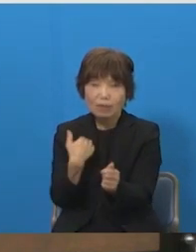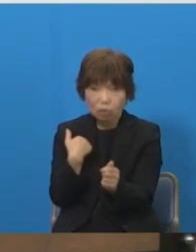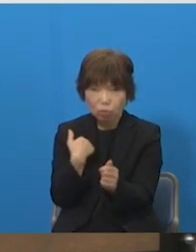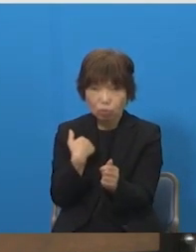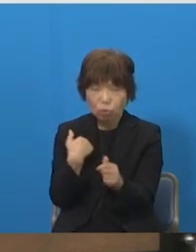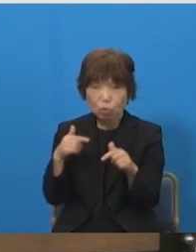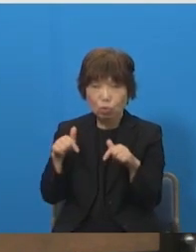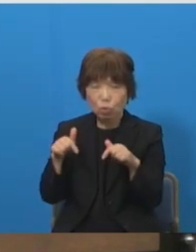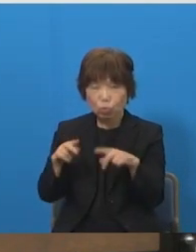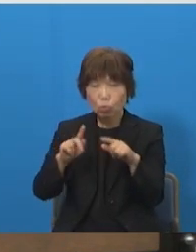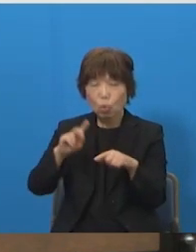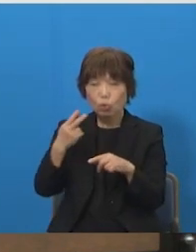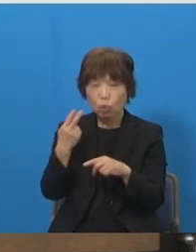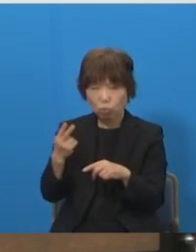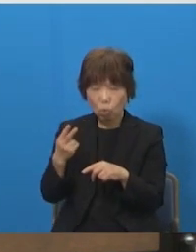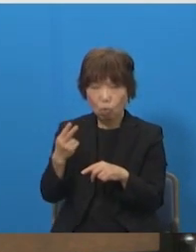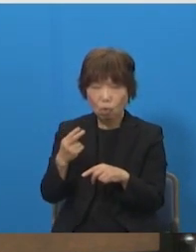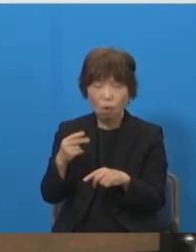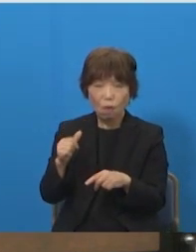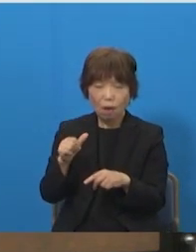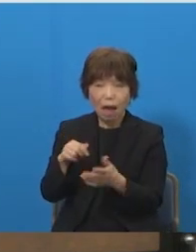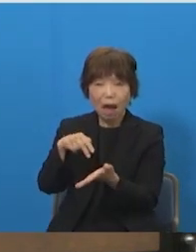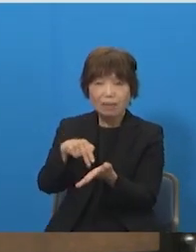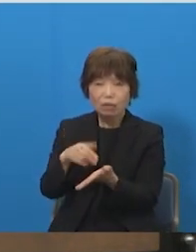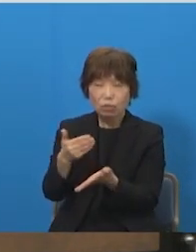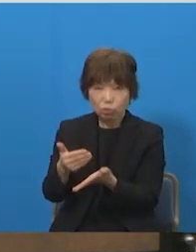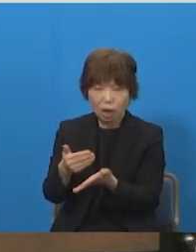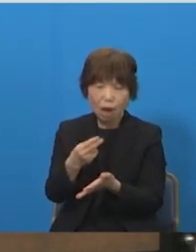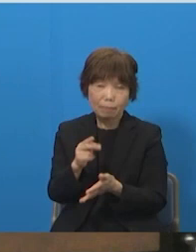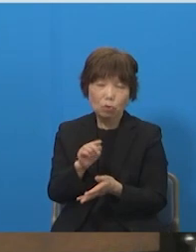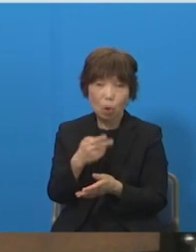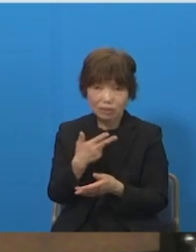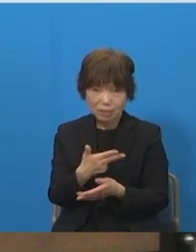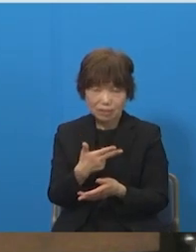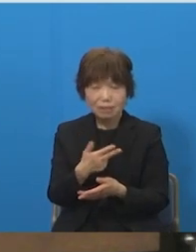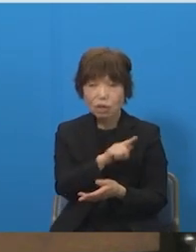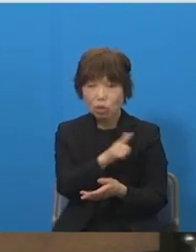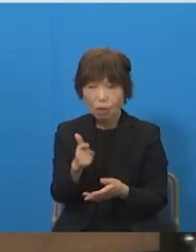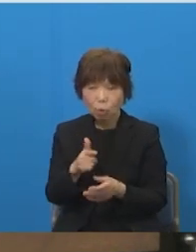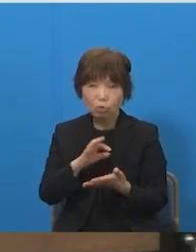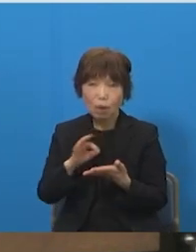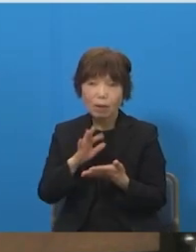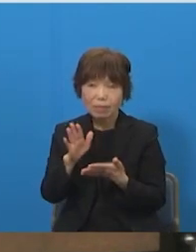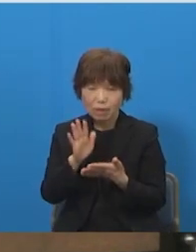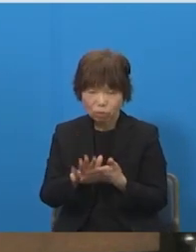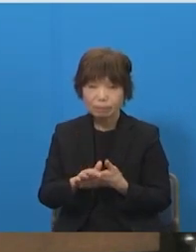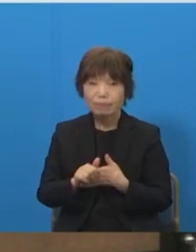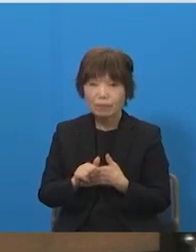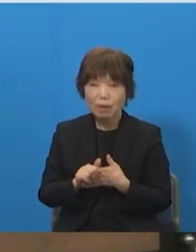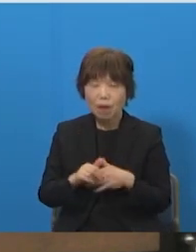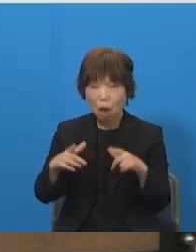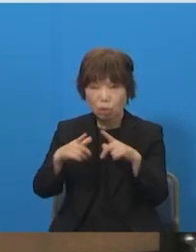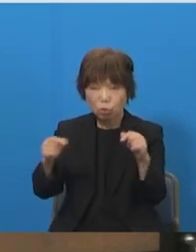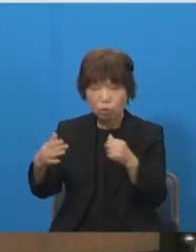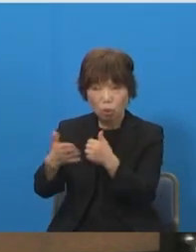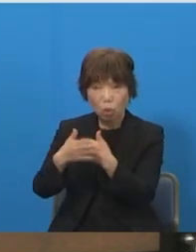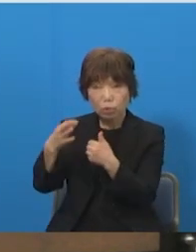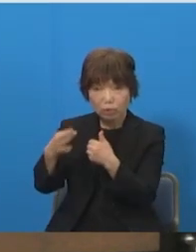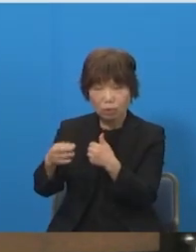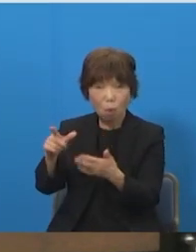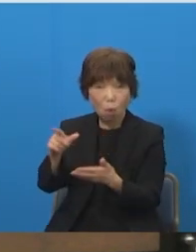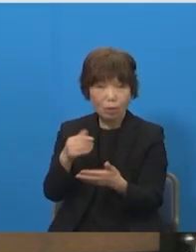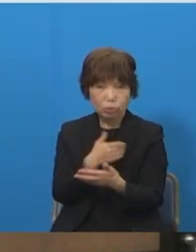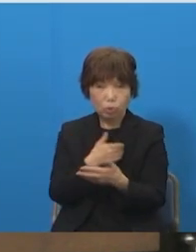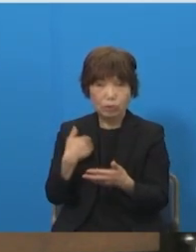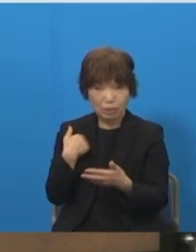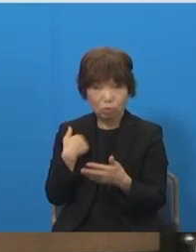立区や大阪箕面市でも導入されています。費用負担の問題はありますが、国の補助金を活用できるとのことです